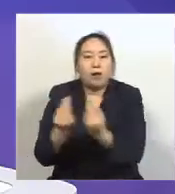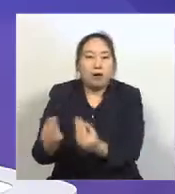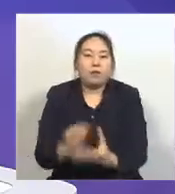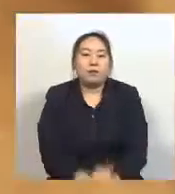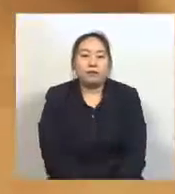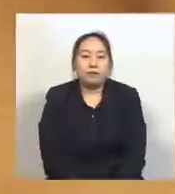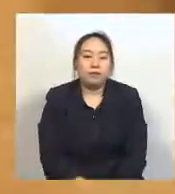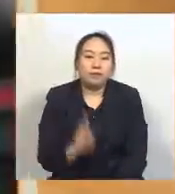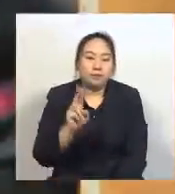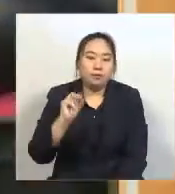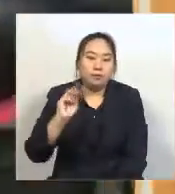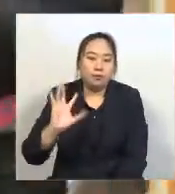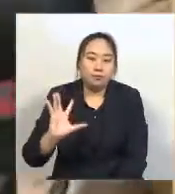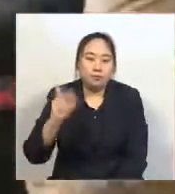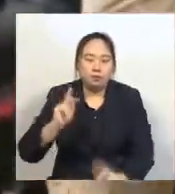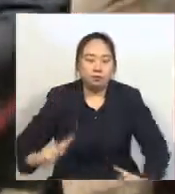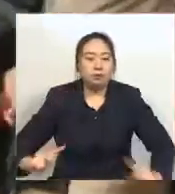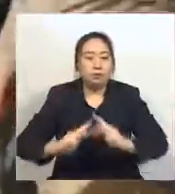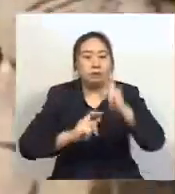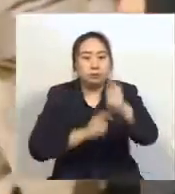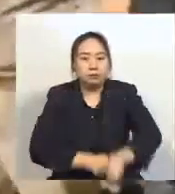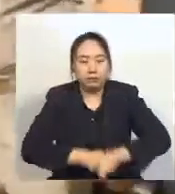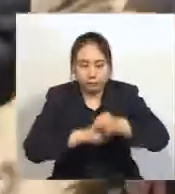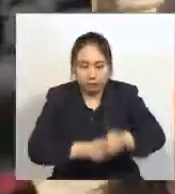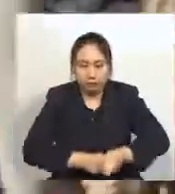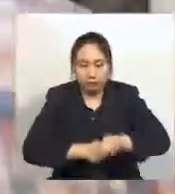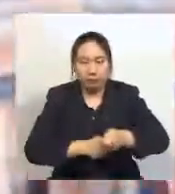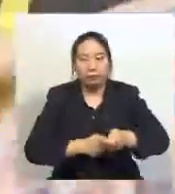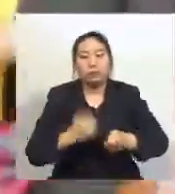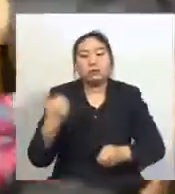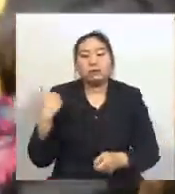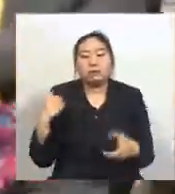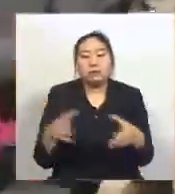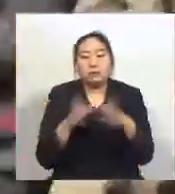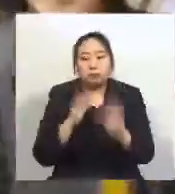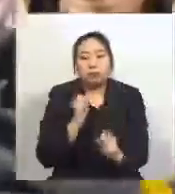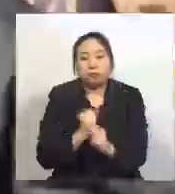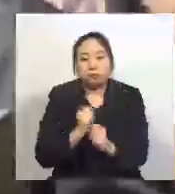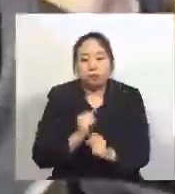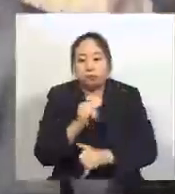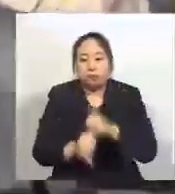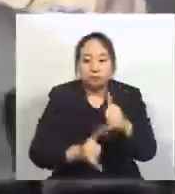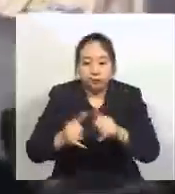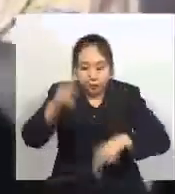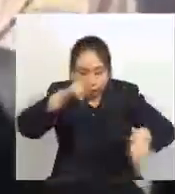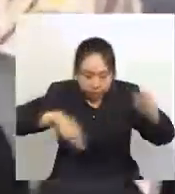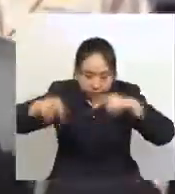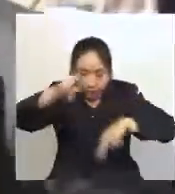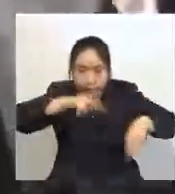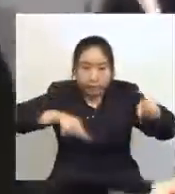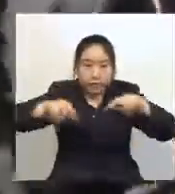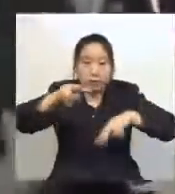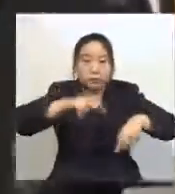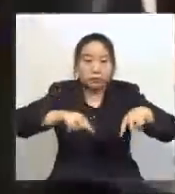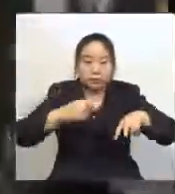เอกธรรมนัสพรหมเผ่ารัฐมนตรีช่วยว่าการกระทรวงเกษตรและสหกรณ์พร้อมคณะทำงานได้เดินทางไปตรวจราชการ